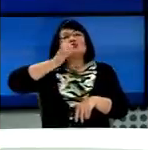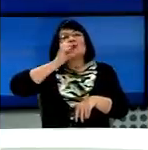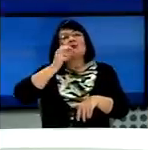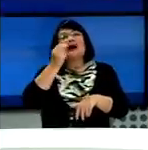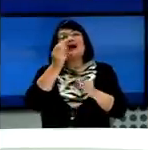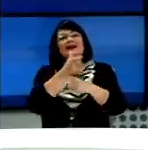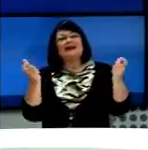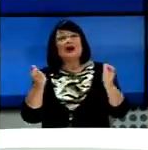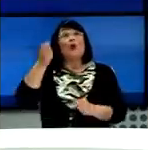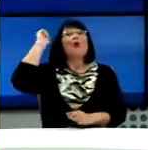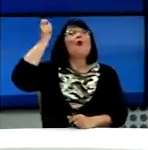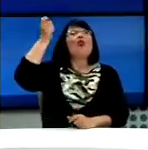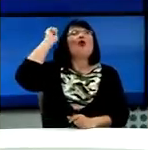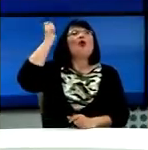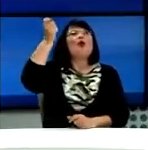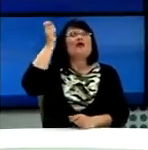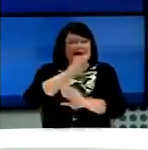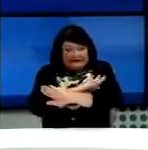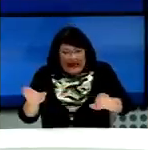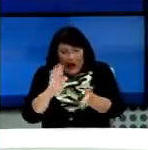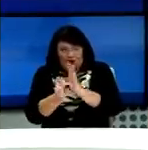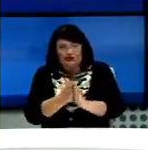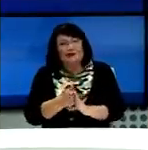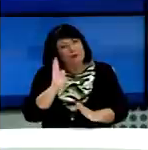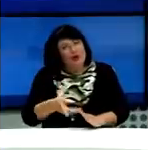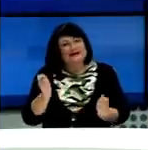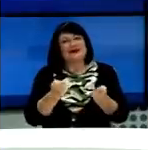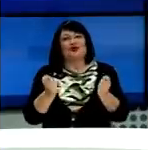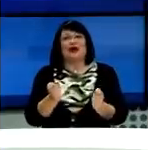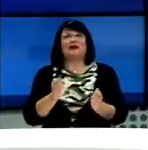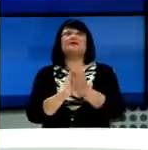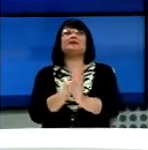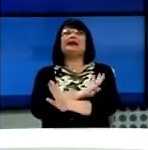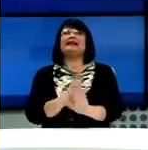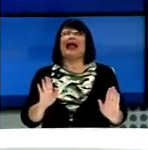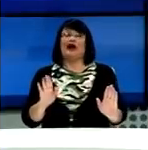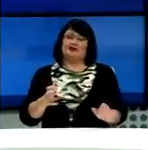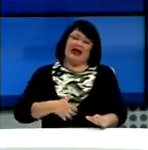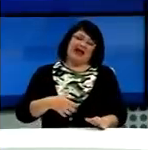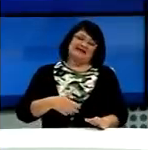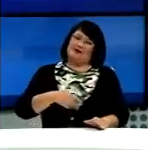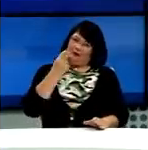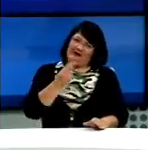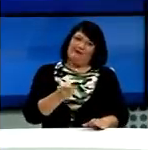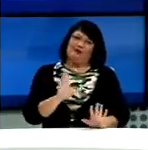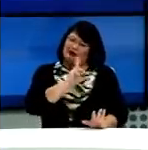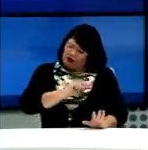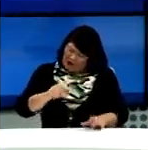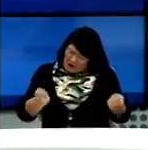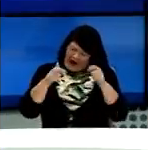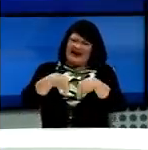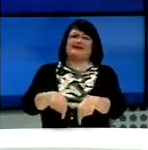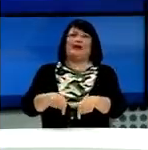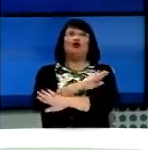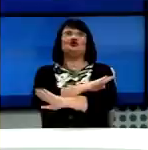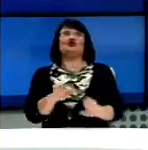με το κουδούνι και βαράνε τη διάλυση. Ένα ακόμα από τα ευτράπελα που έχουμε δει το τελευταίο